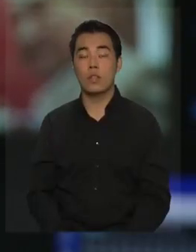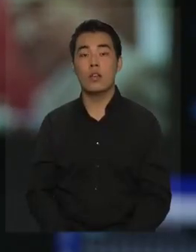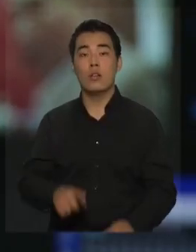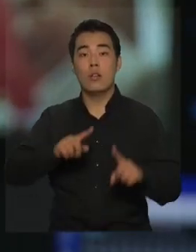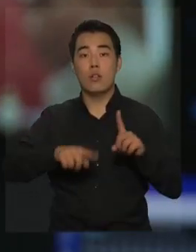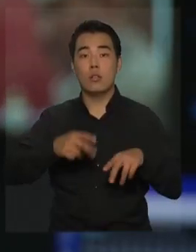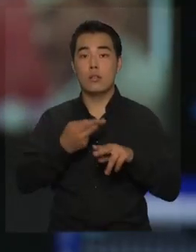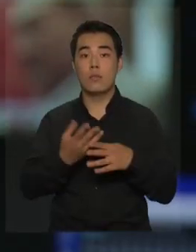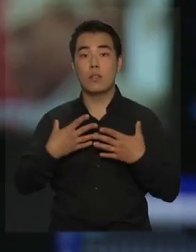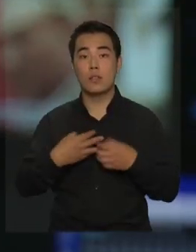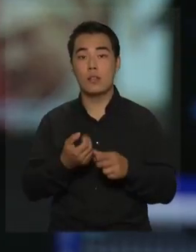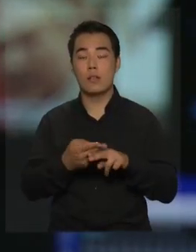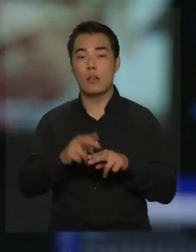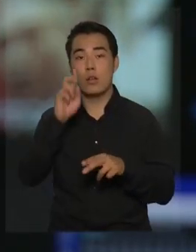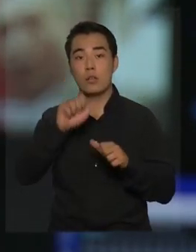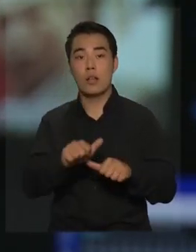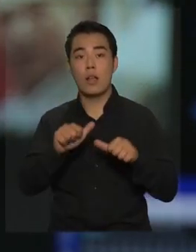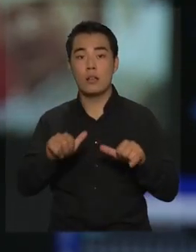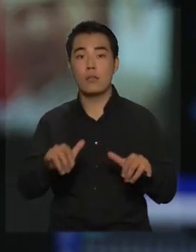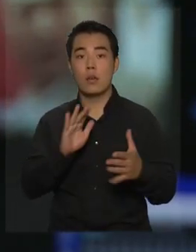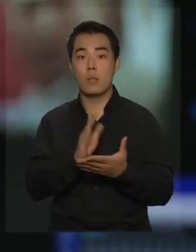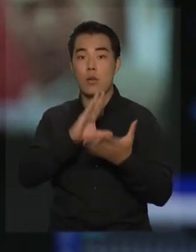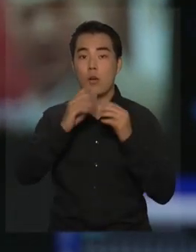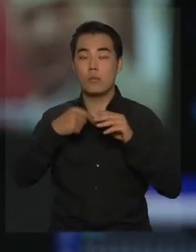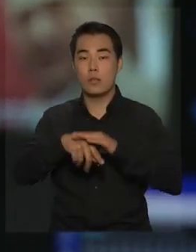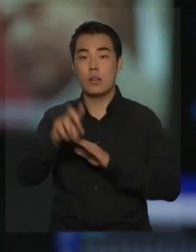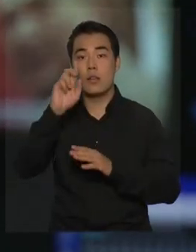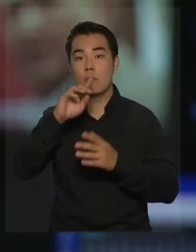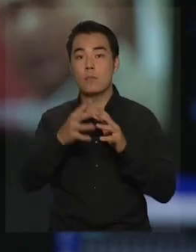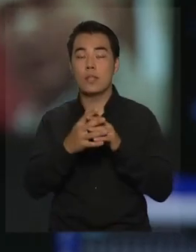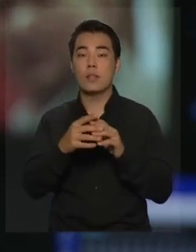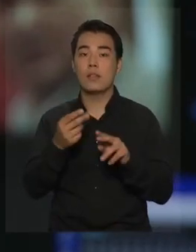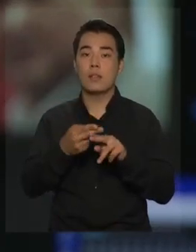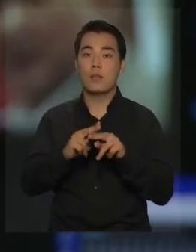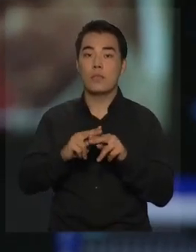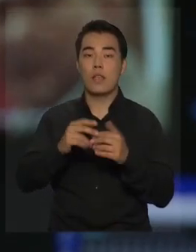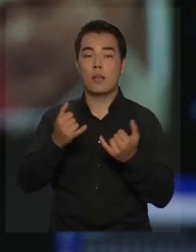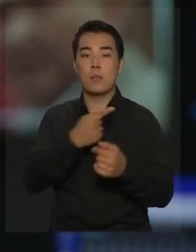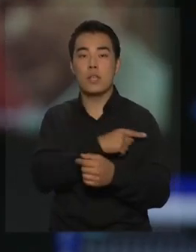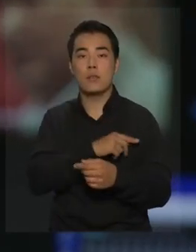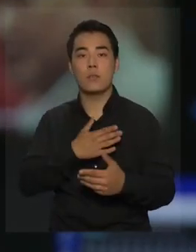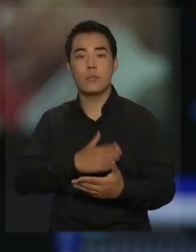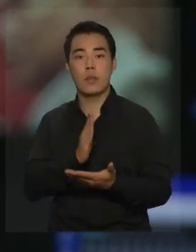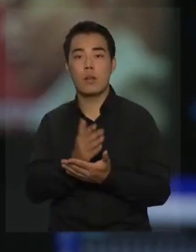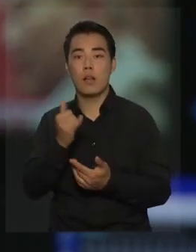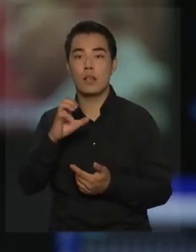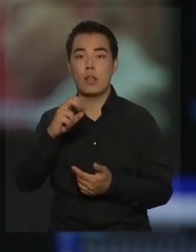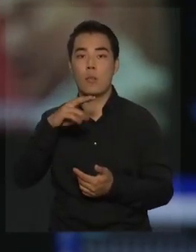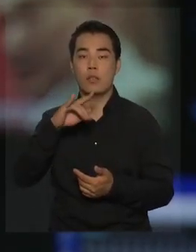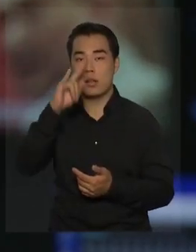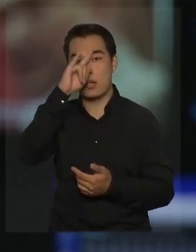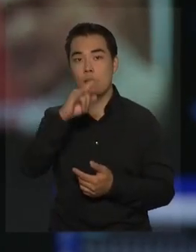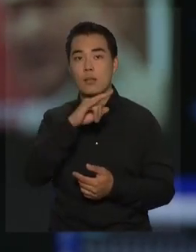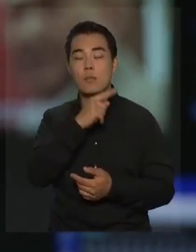Ол саулығы ел дамуының негізгі көрсеткіші. Бірақ біздің елде ауылдағы медицина мешел. Осыны ескеріп, Салматы Қазақстан